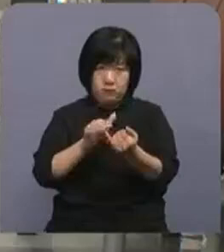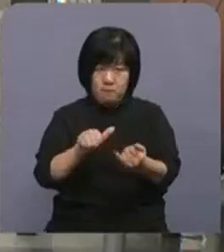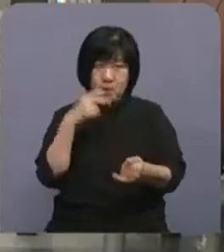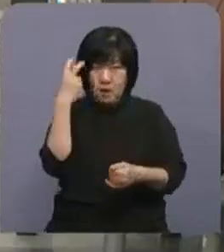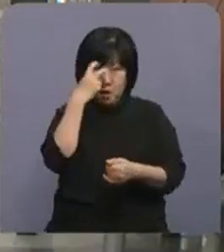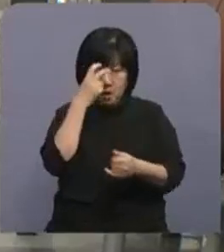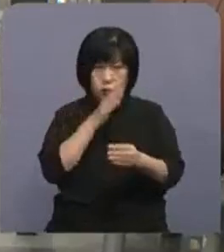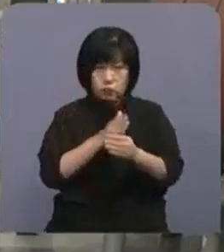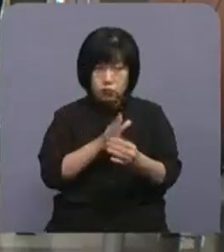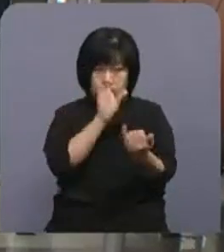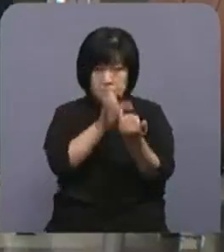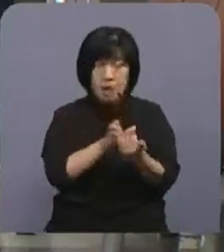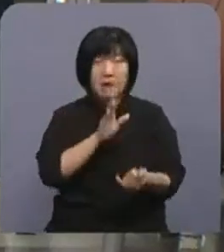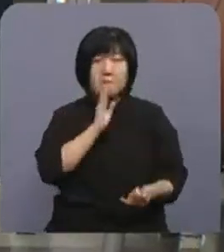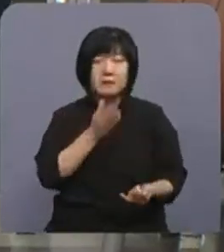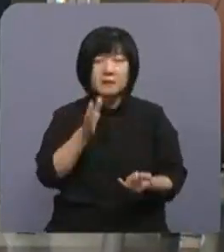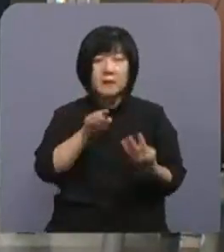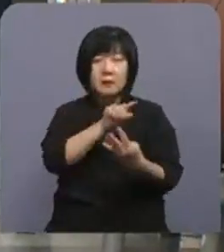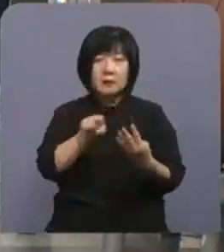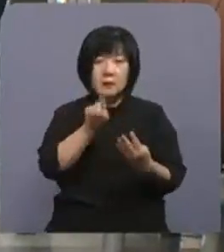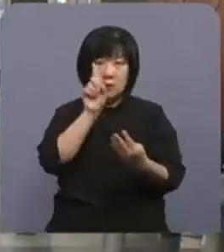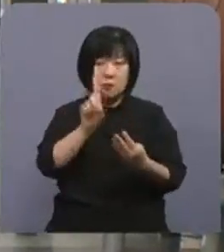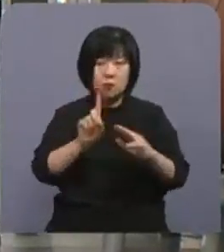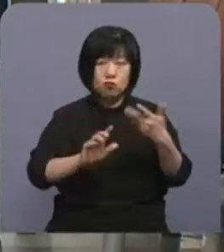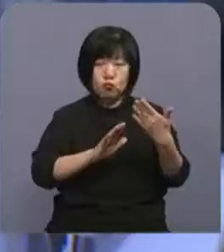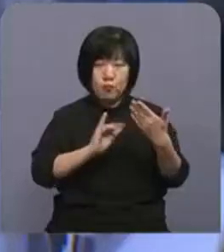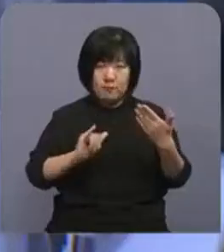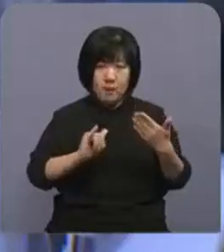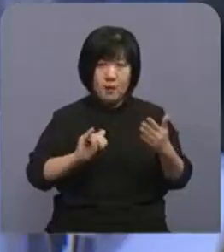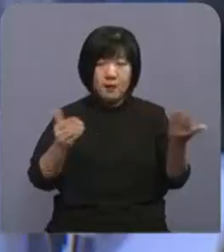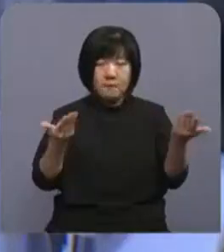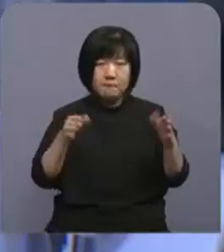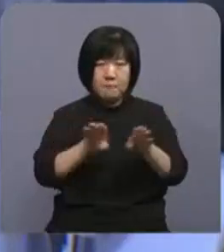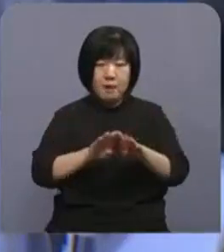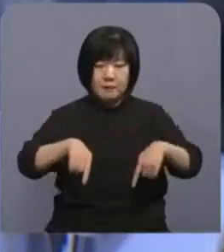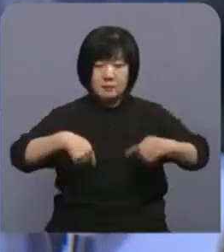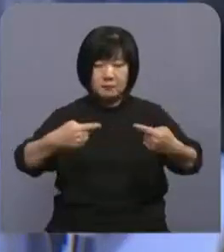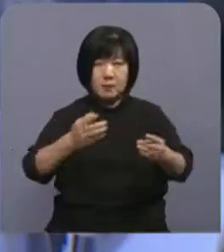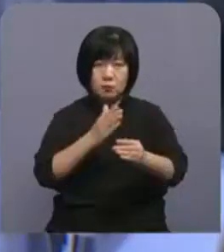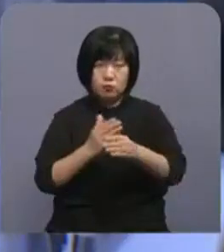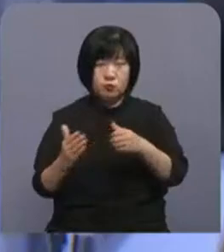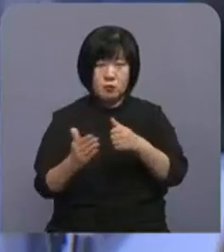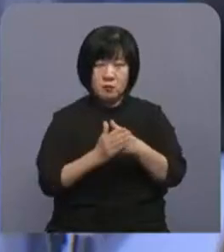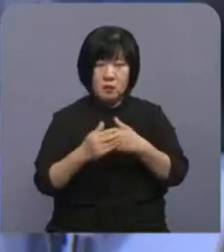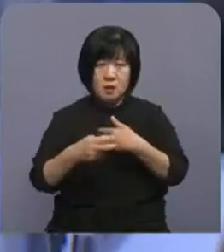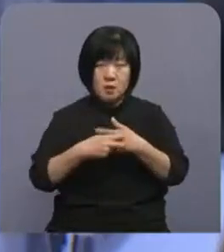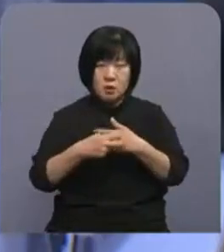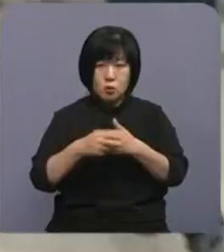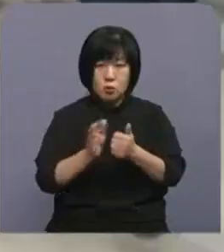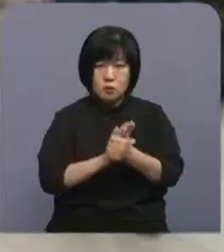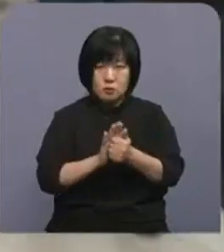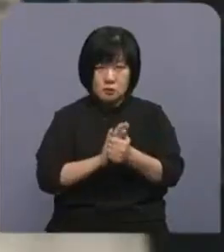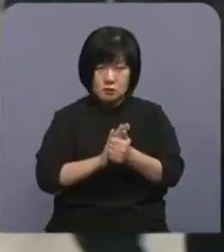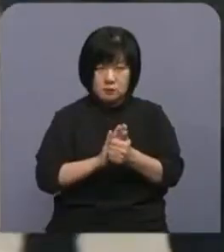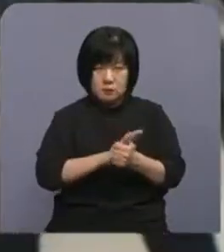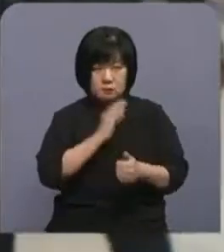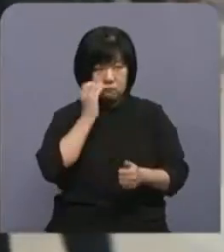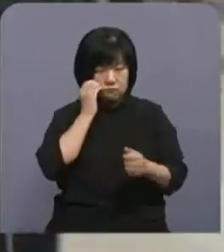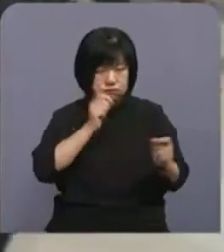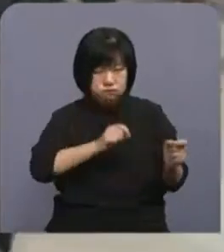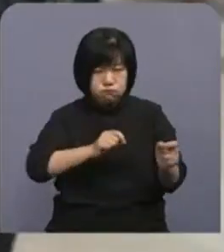전체 직원의 1/4에 이르는 900여명이 파업에 참가하고 있어 의료 서비스 공백은 장기화될 가능성이 커지고